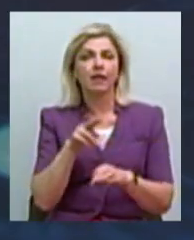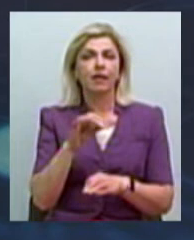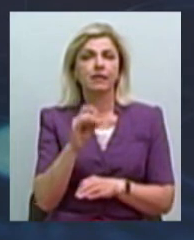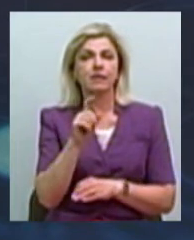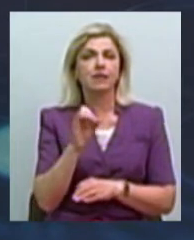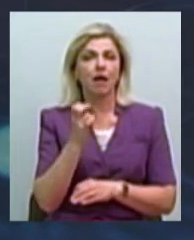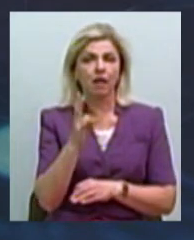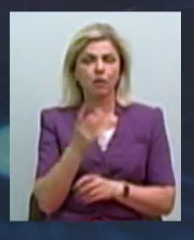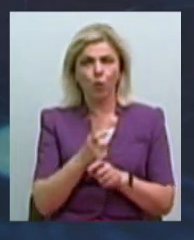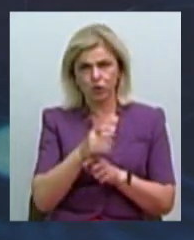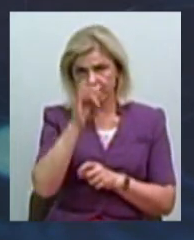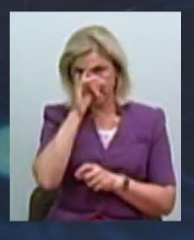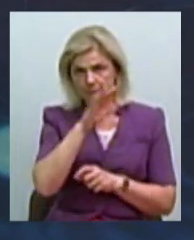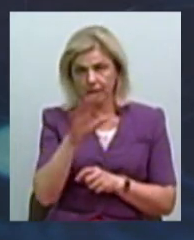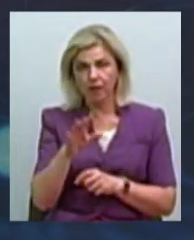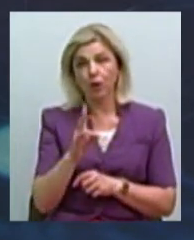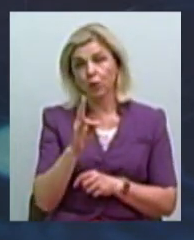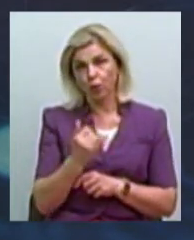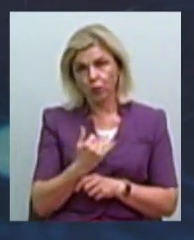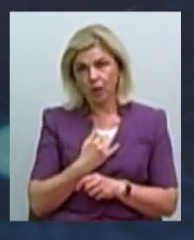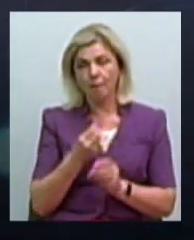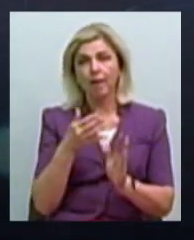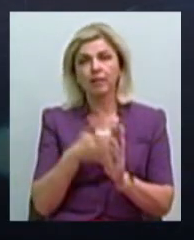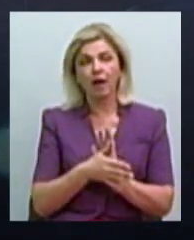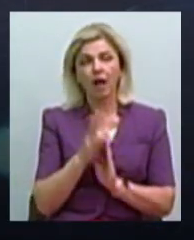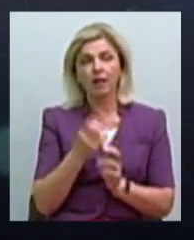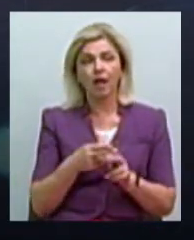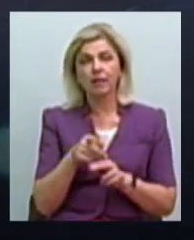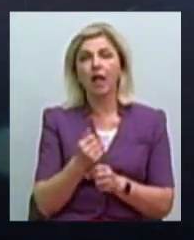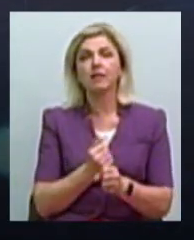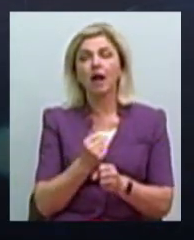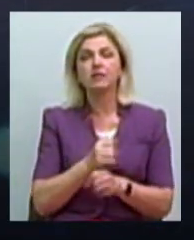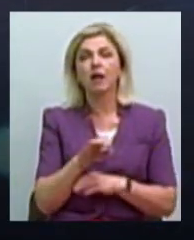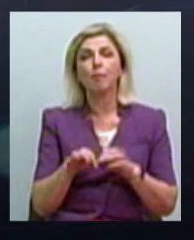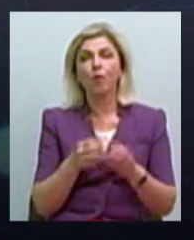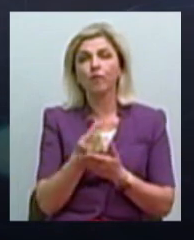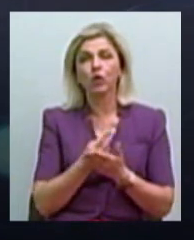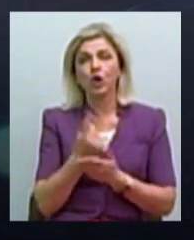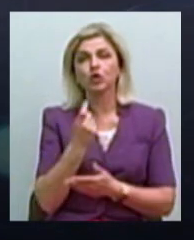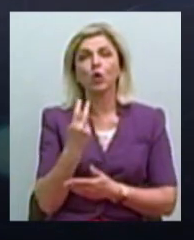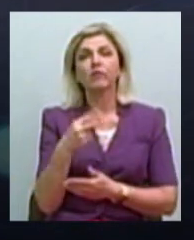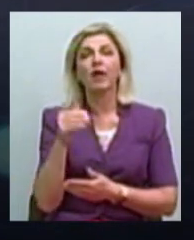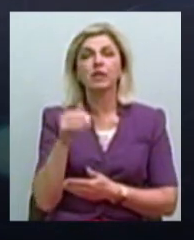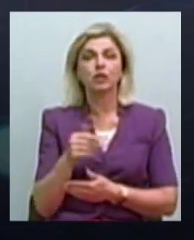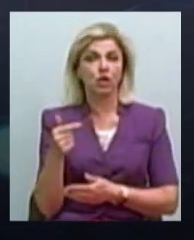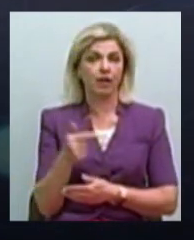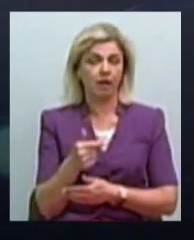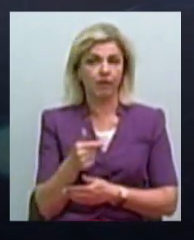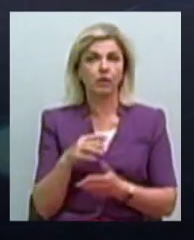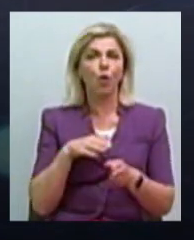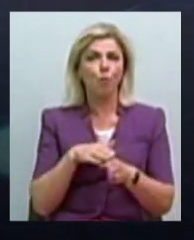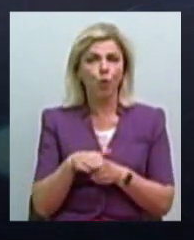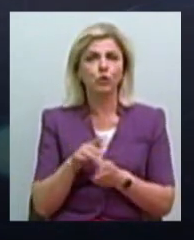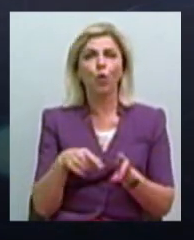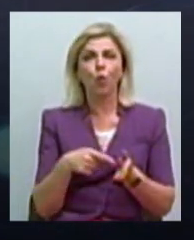дорогие, соответственно. Ну так. То есть у нас, мы потратили на данный, разработку данного брендбука 120 тысяч гривен. То есть полностью город